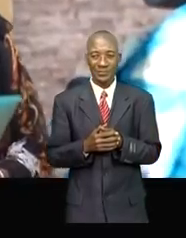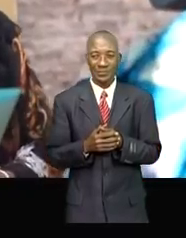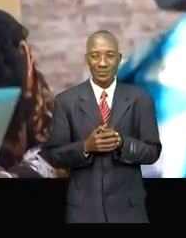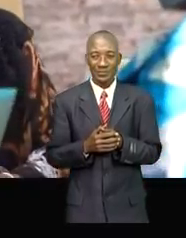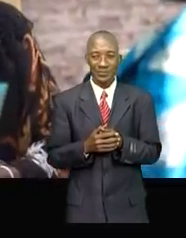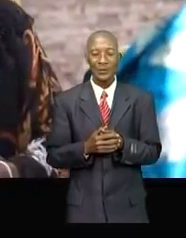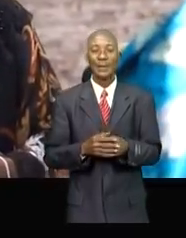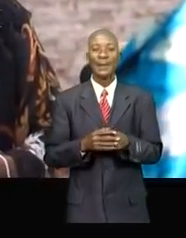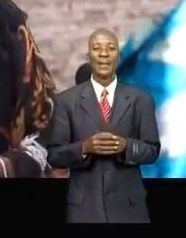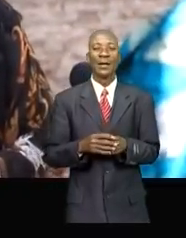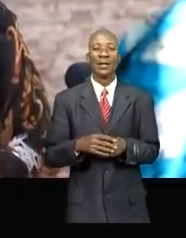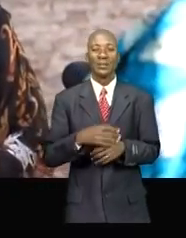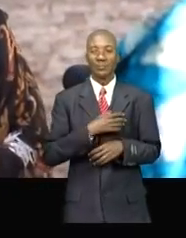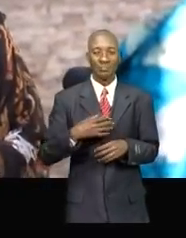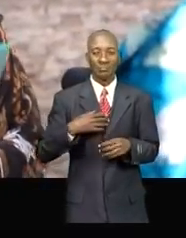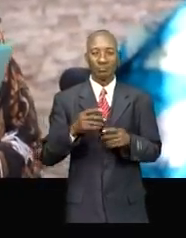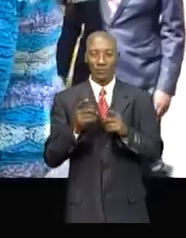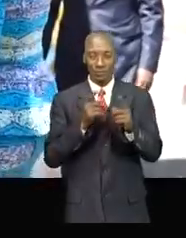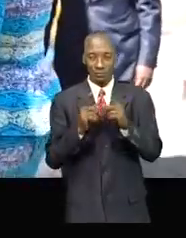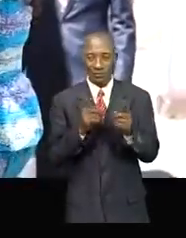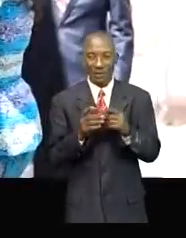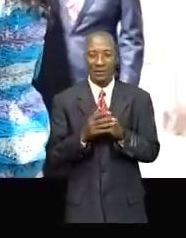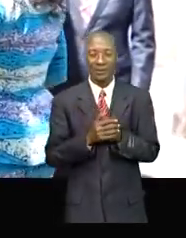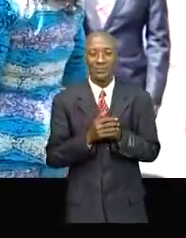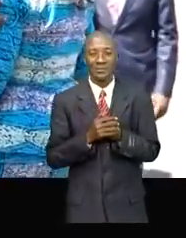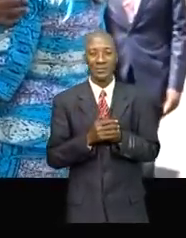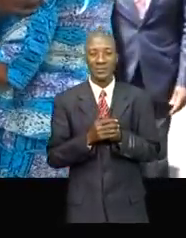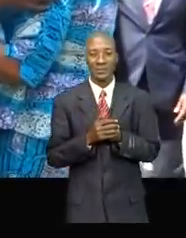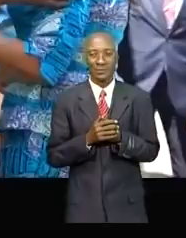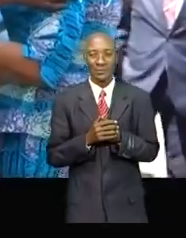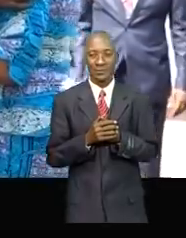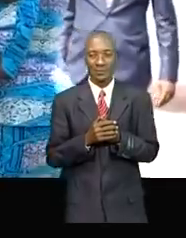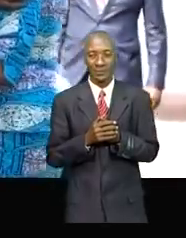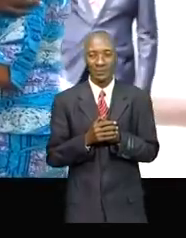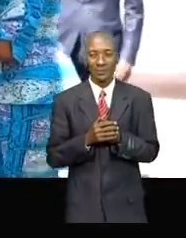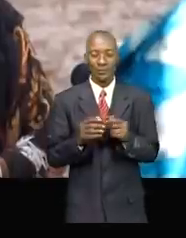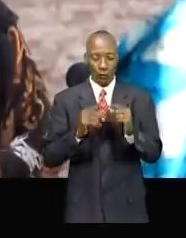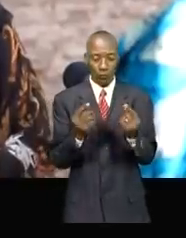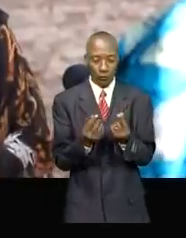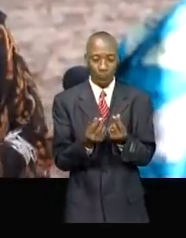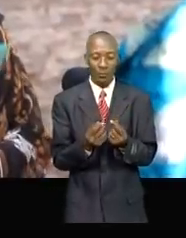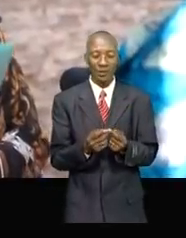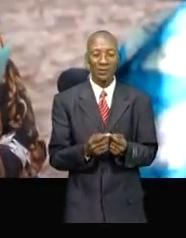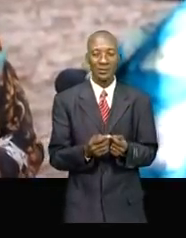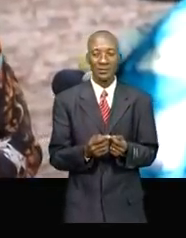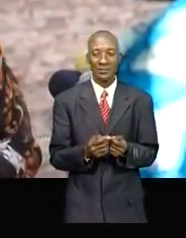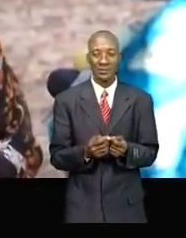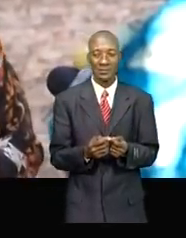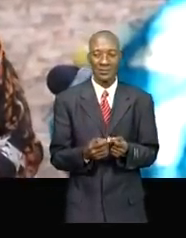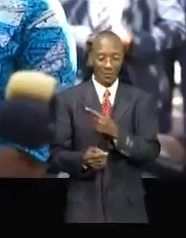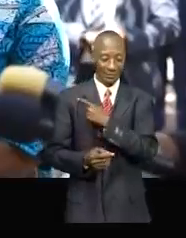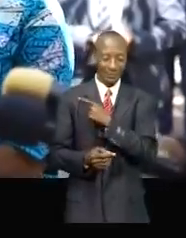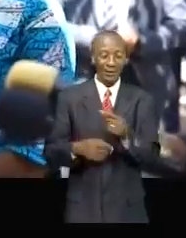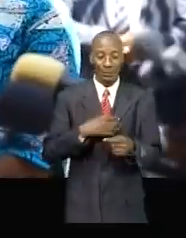agrippent le lambeau, souvenir du wax. Visage très peu connu du grand public congolais, Madame Elisabeth Tolande